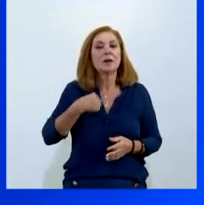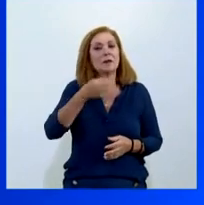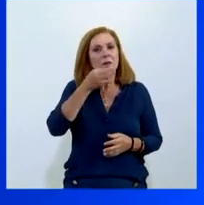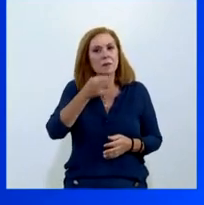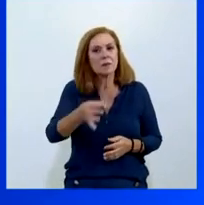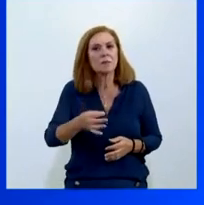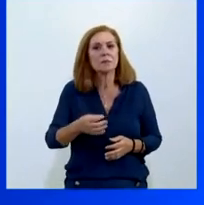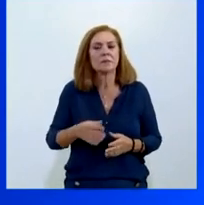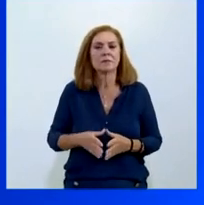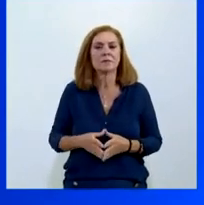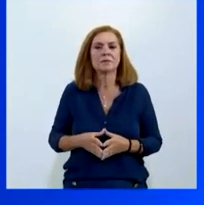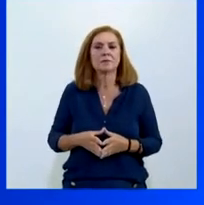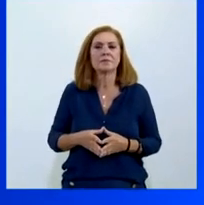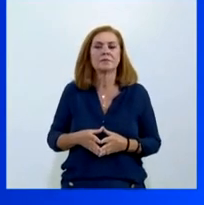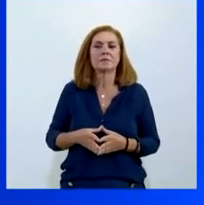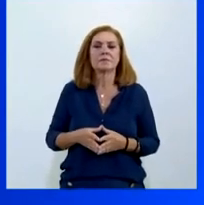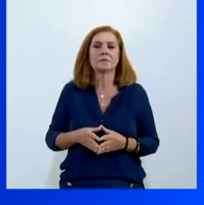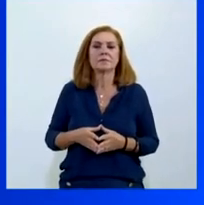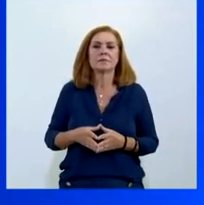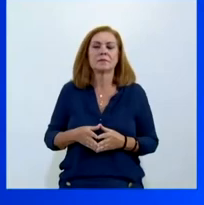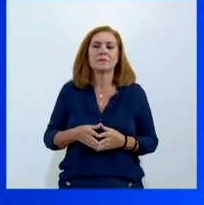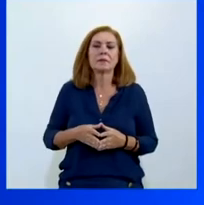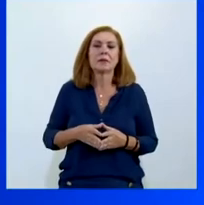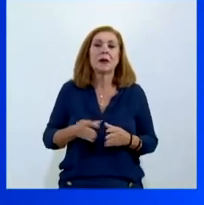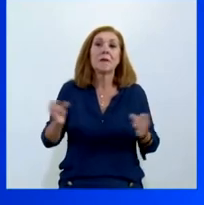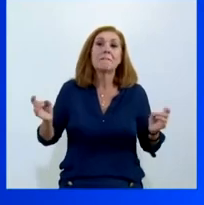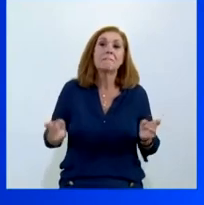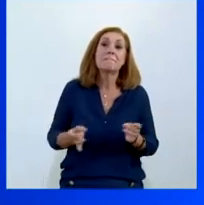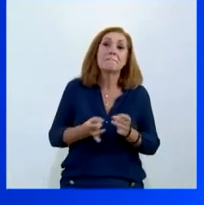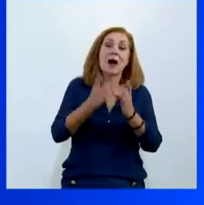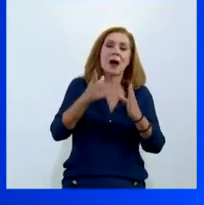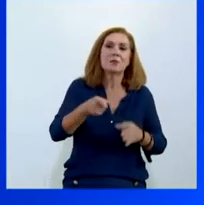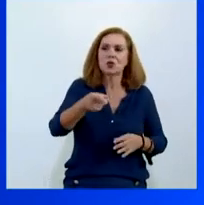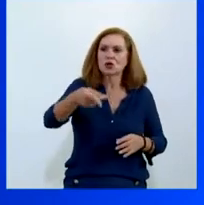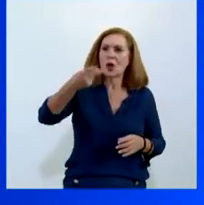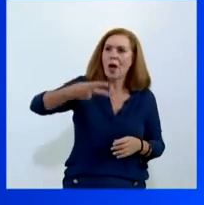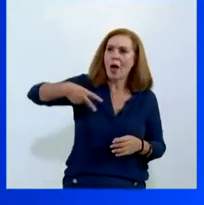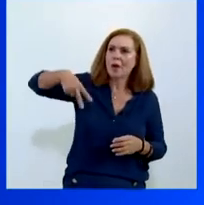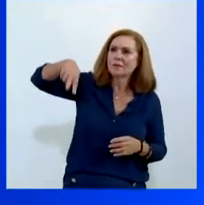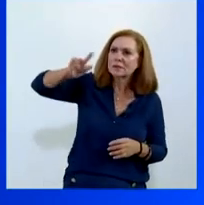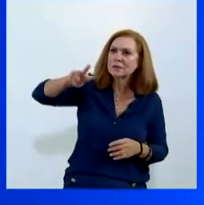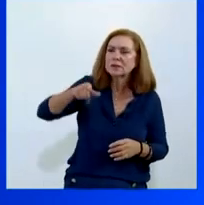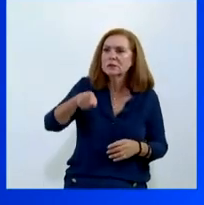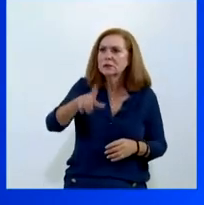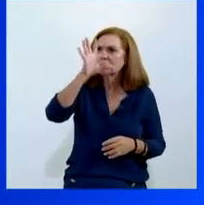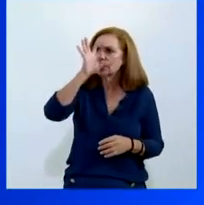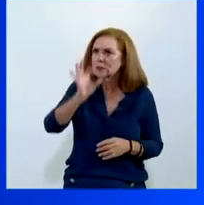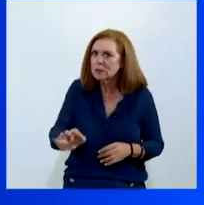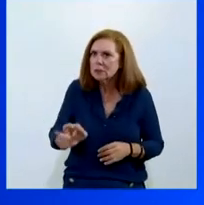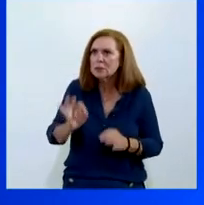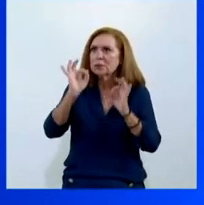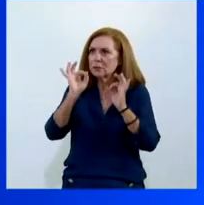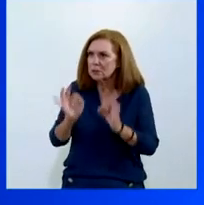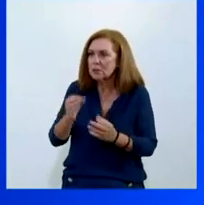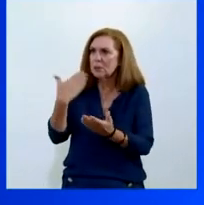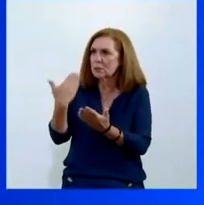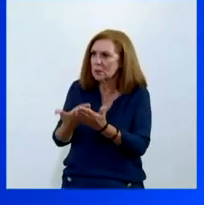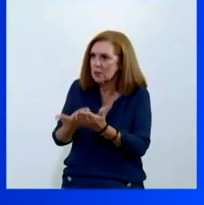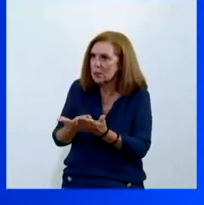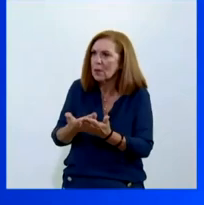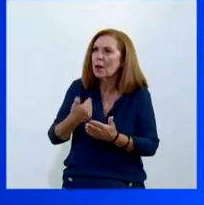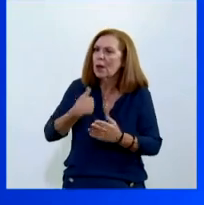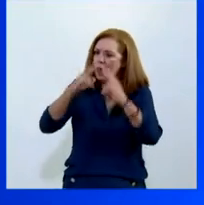μπορούμε να ερευνούμε αν αυξήσεις οι οποίες γίνονται είναι πραγματικά δικαιολογημένες.